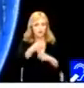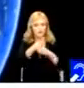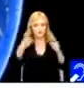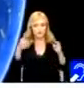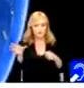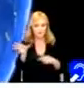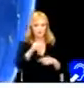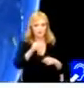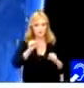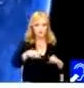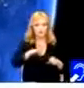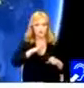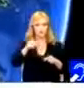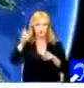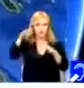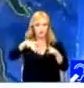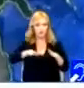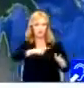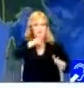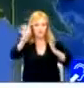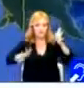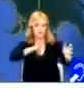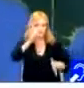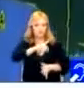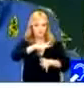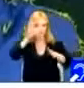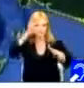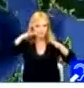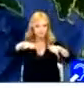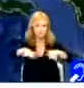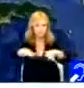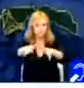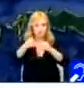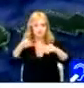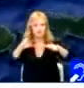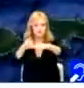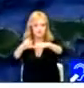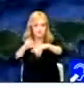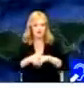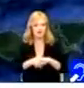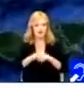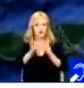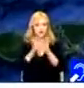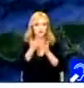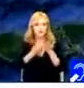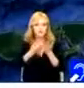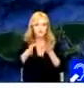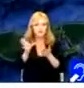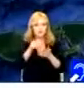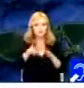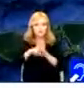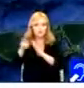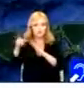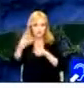iar locuitorii din centrul și vestul insulei aflate în centrul Indoneziei au fost sfătuiți să se refugieze în zone mai înalte. Cu doar câteva ore